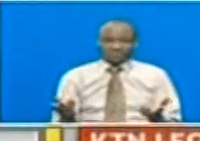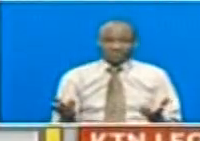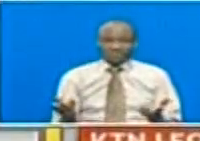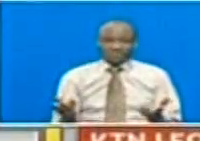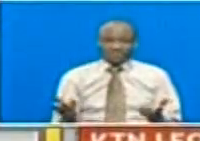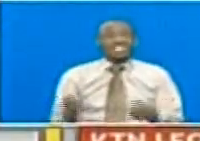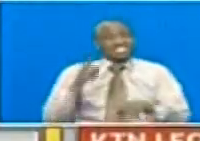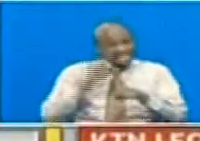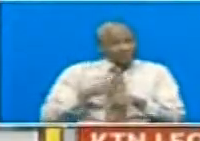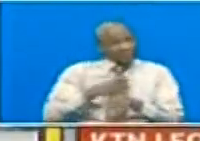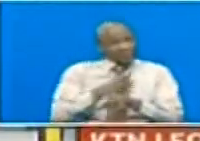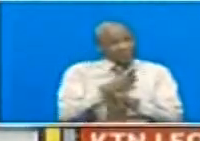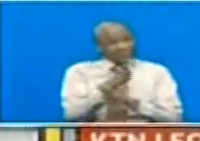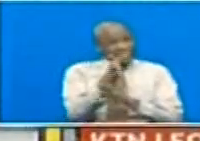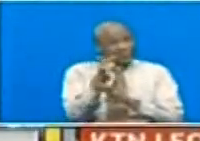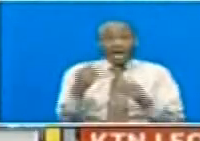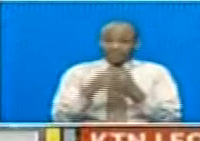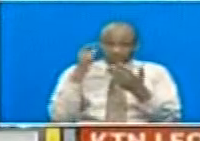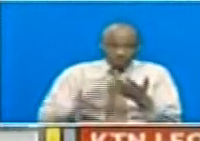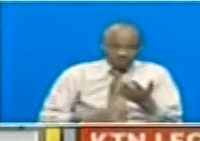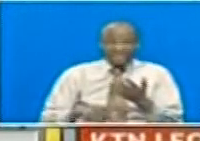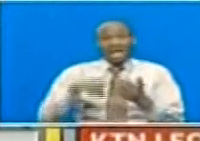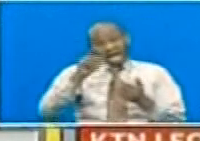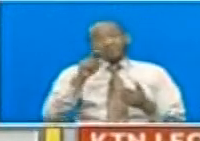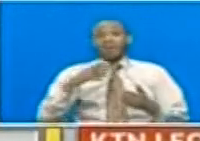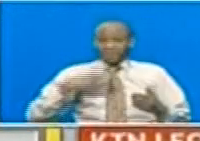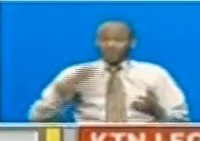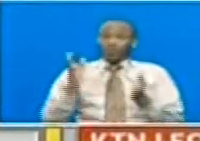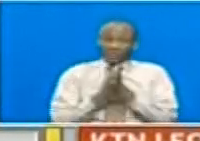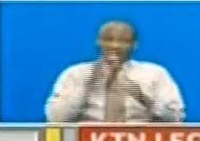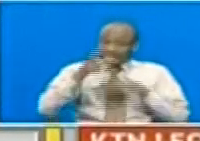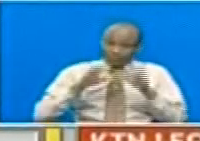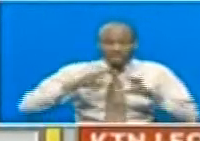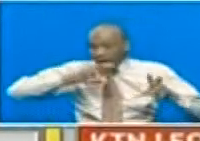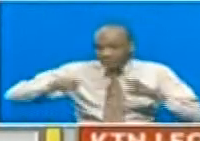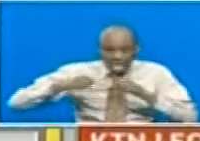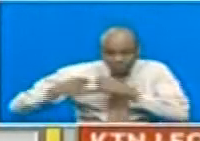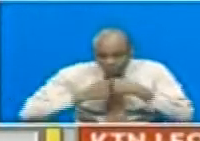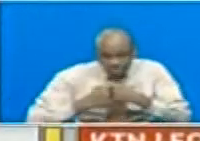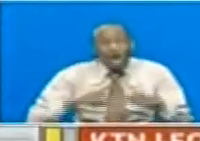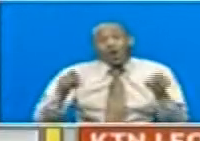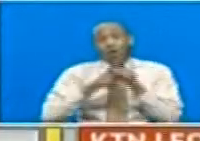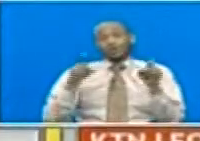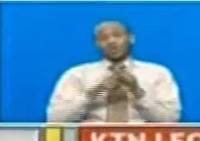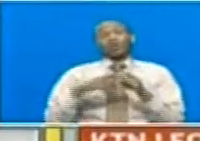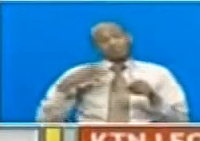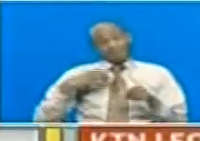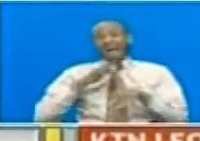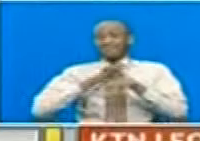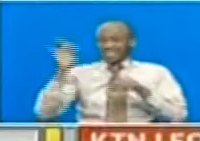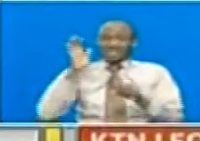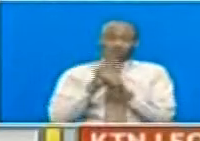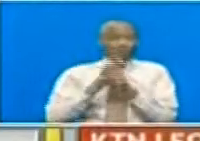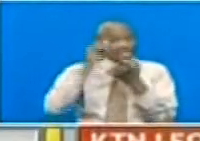Masaa yanavyozidi kusonga, inakuwa ni kinyang'anyiro baina ya mifugo na binadamu. Na si hayo tu, ukame umeathiri masomo katika eneo hili,